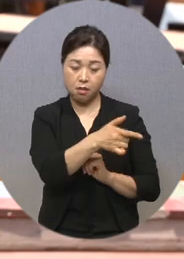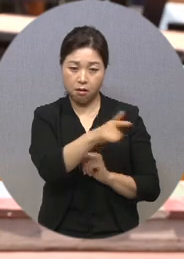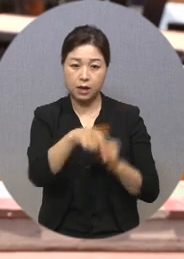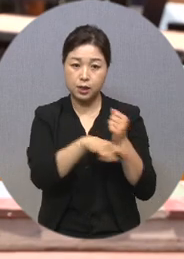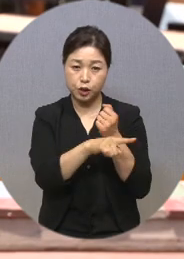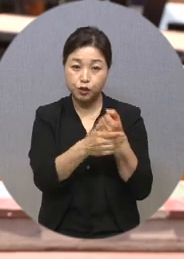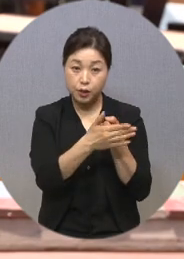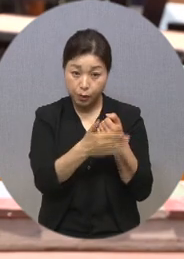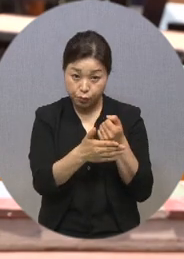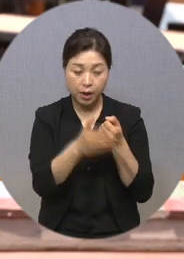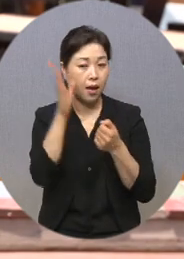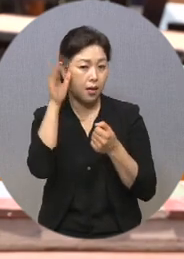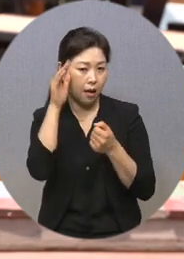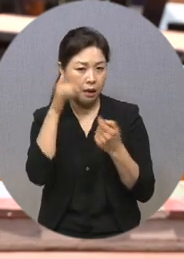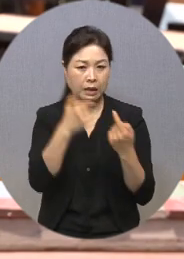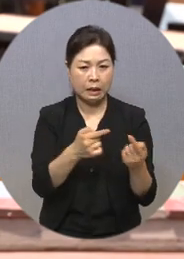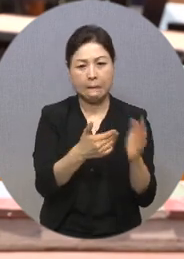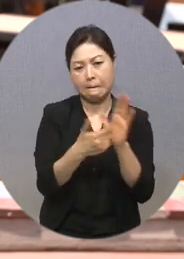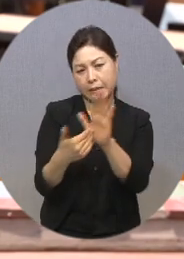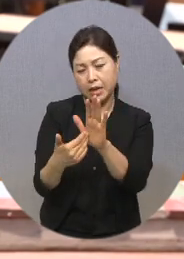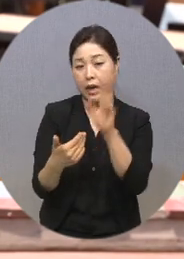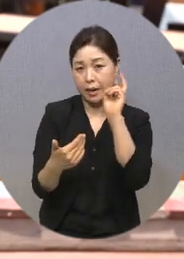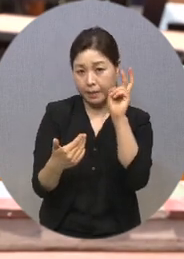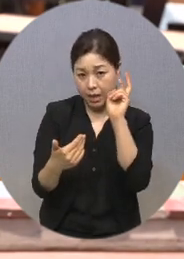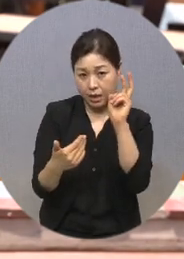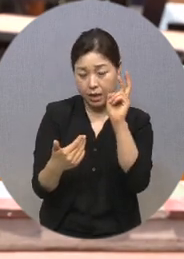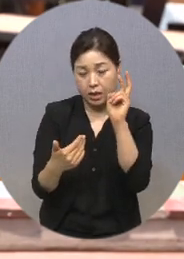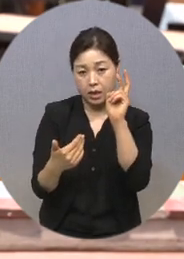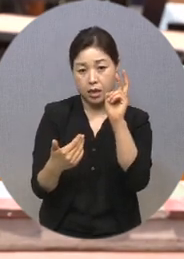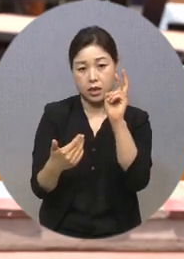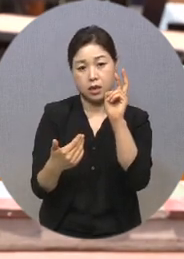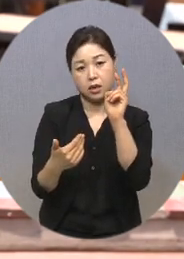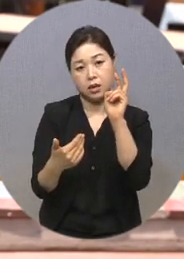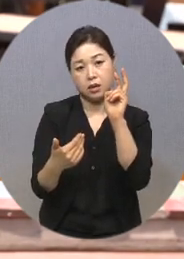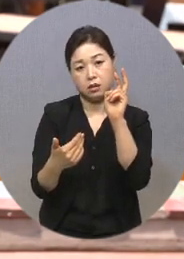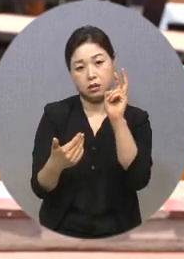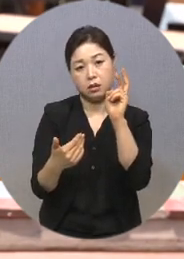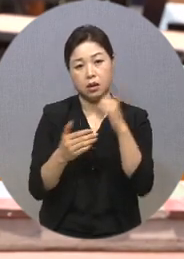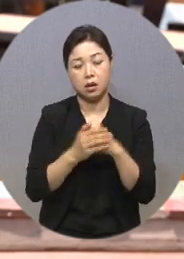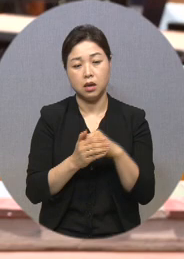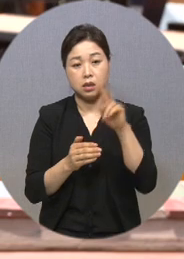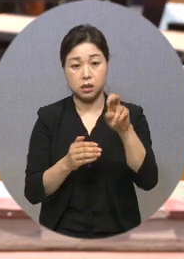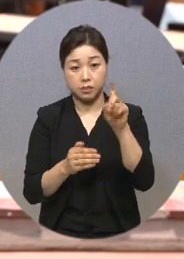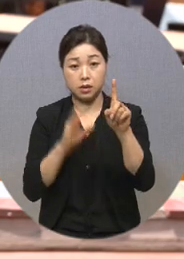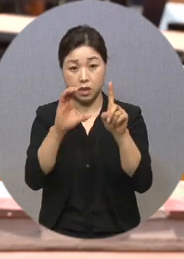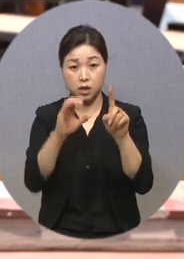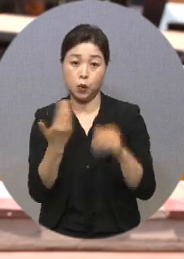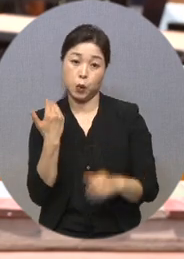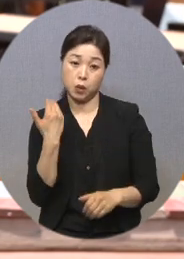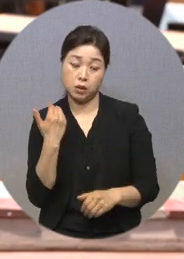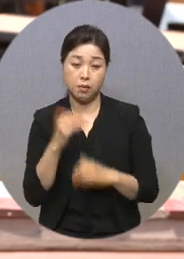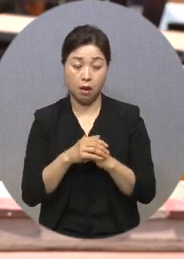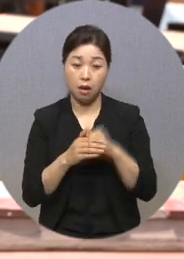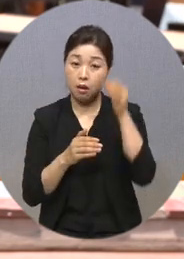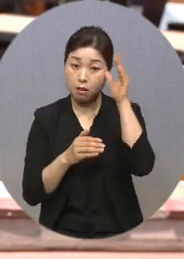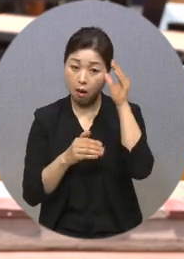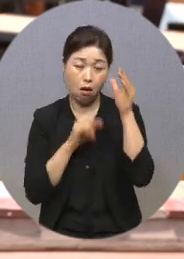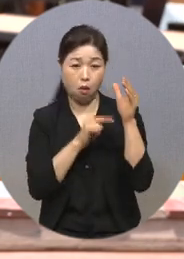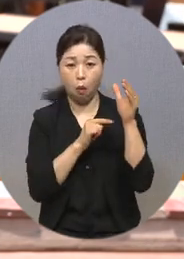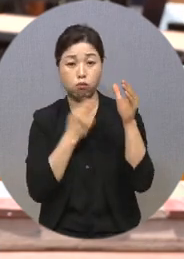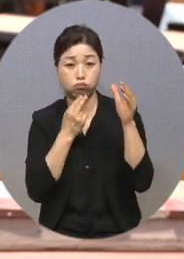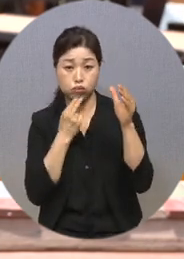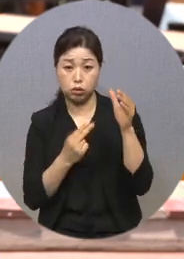때문에 그렇게 발린 출입 금지를 하셔서 하실 수 있겠지만 21 세 개의 요즘은 반려견이 빠지면